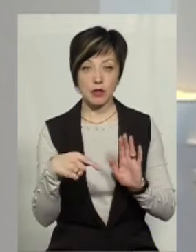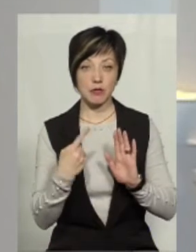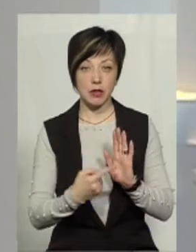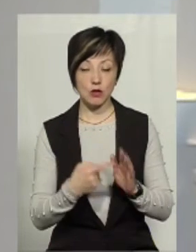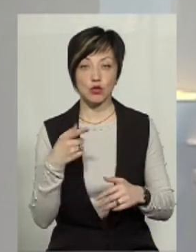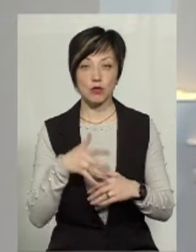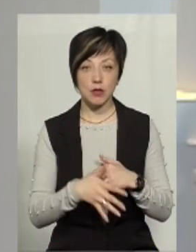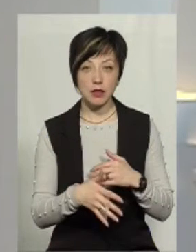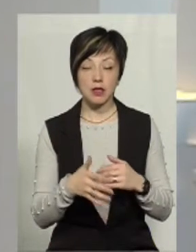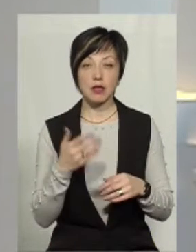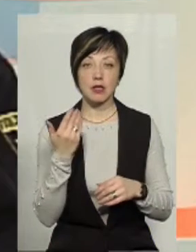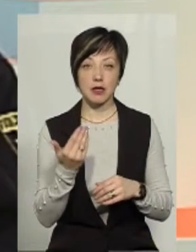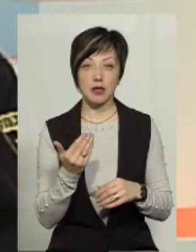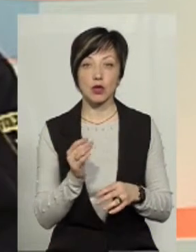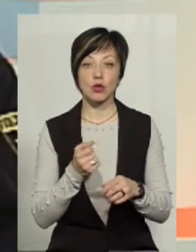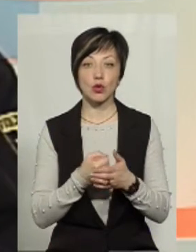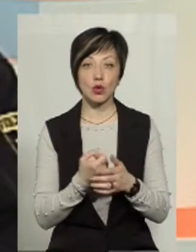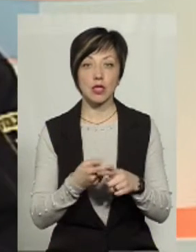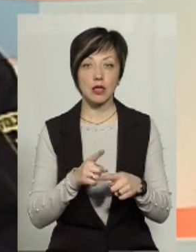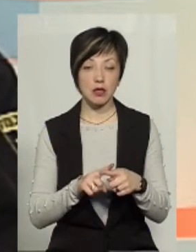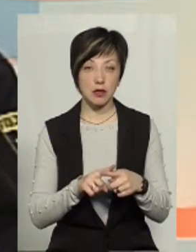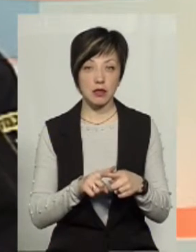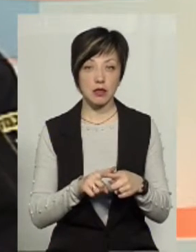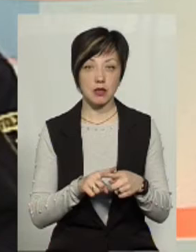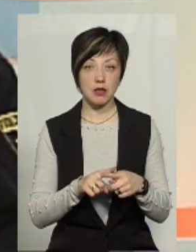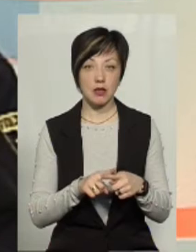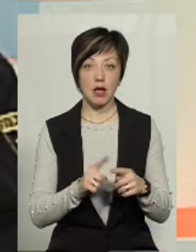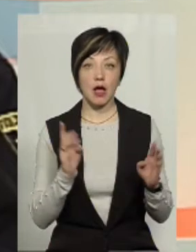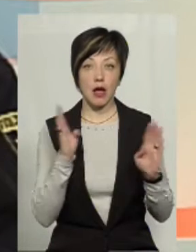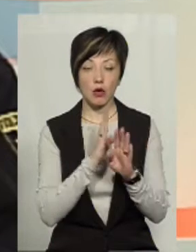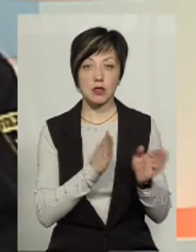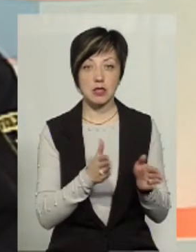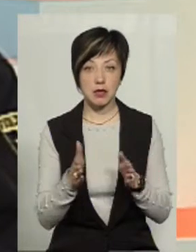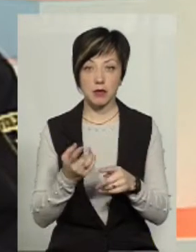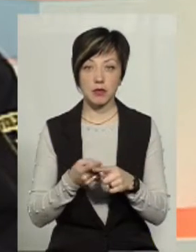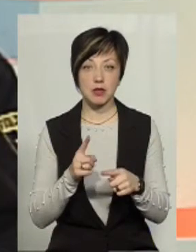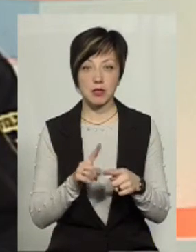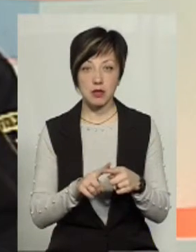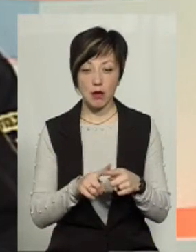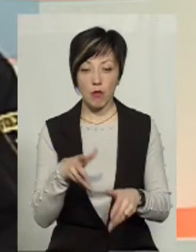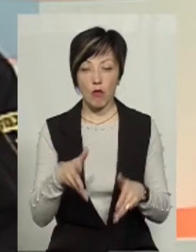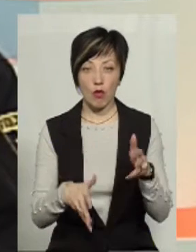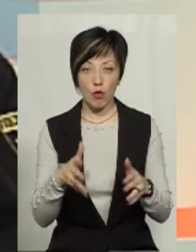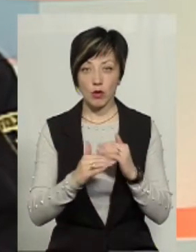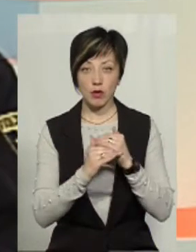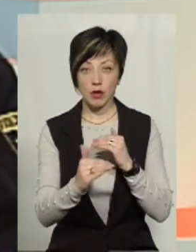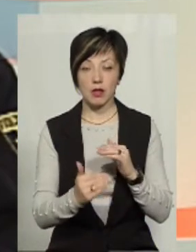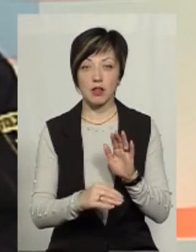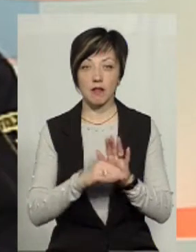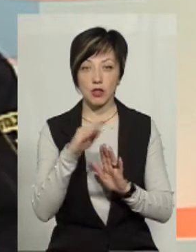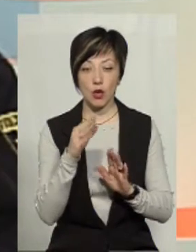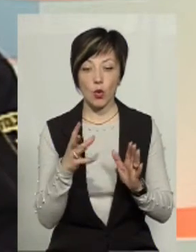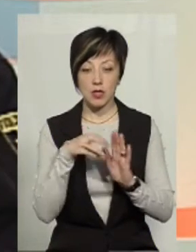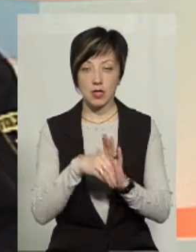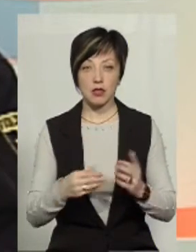запитання, ну, зрозуміло, що їх і до них і знову екосистема, тому що це водно-болотні угіддя, це найвища концентрація